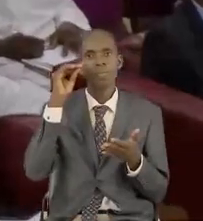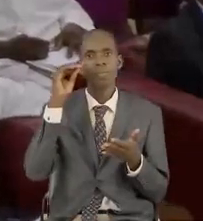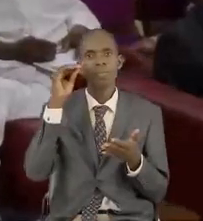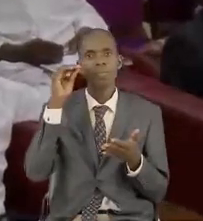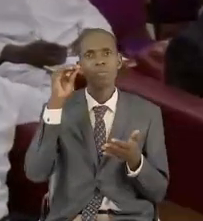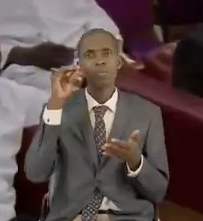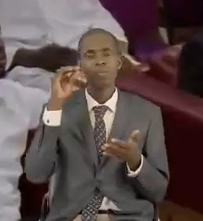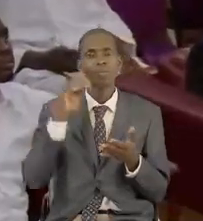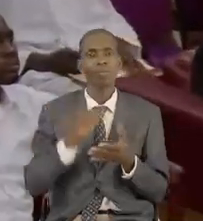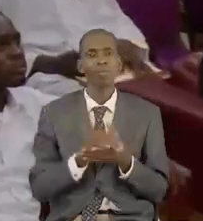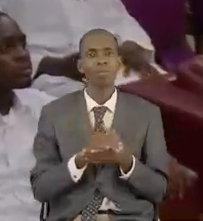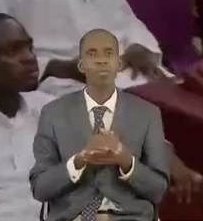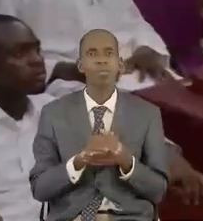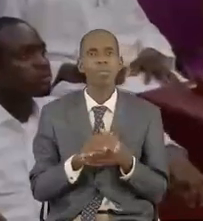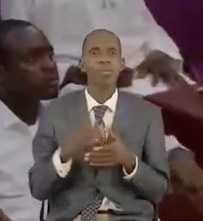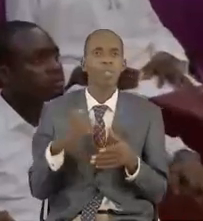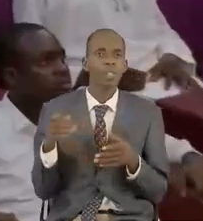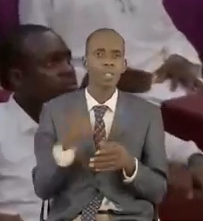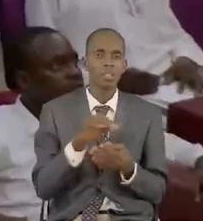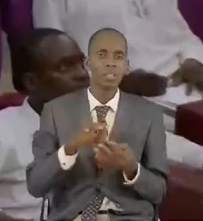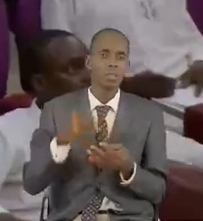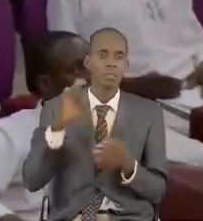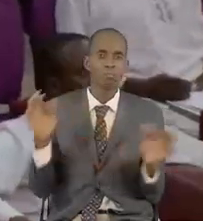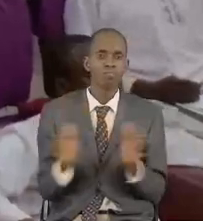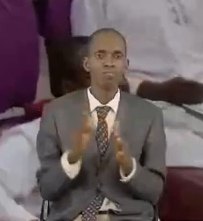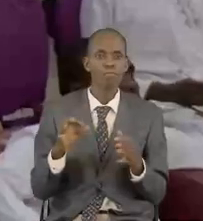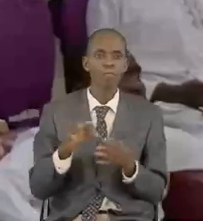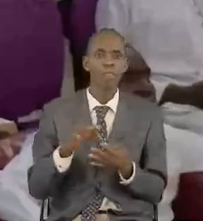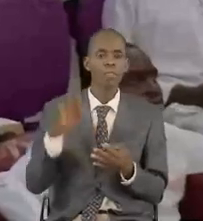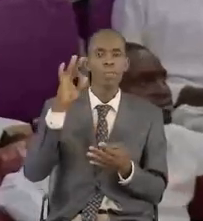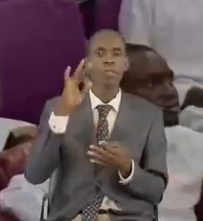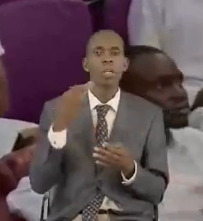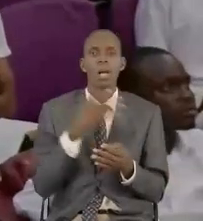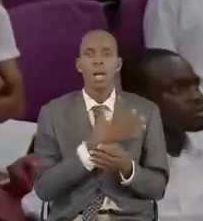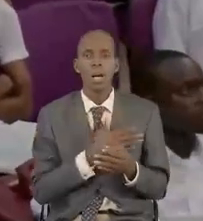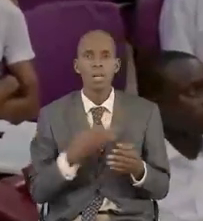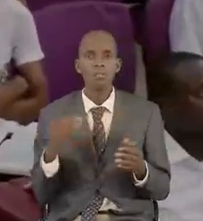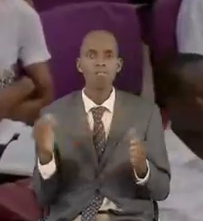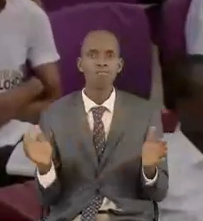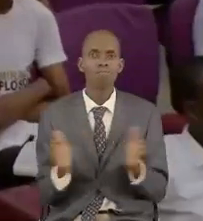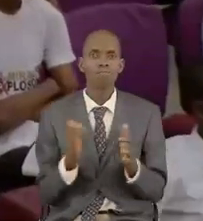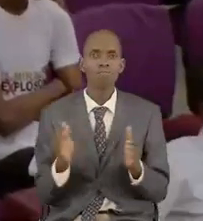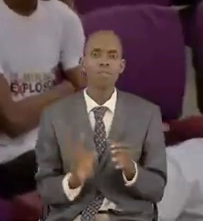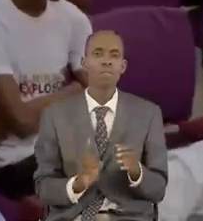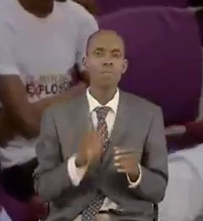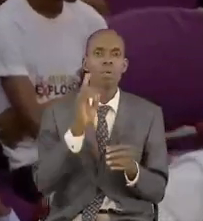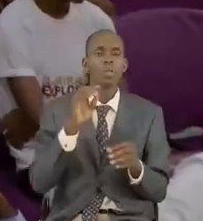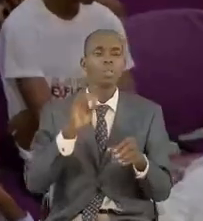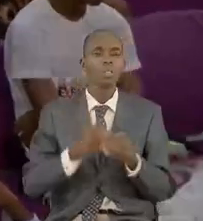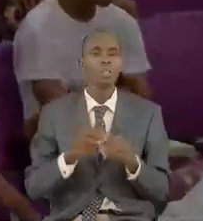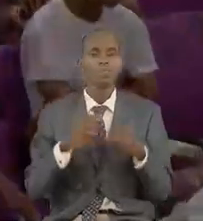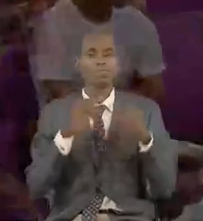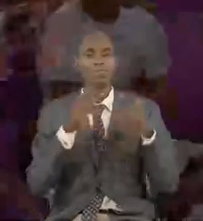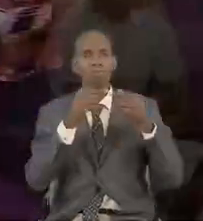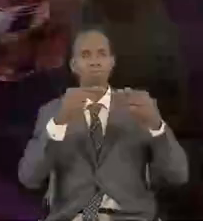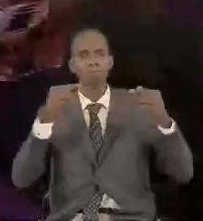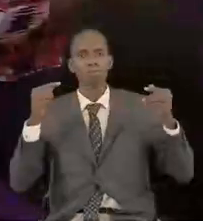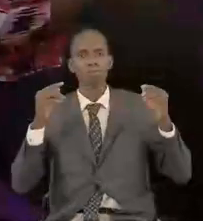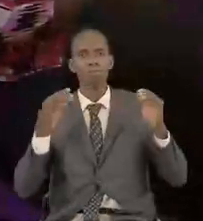qu'ils ont entendu ils ont excité leur esprit en antargonisme